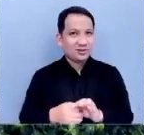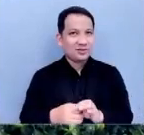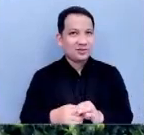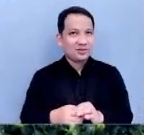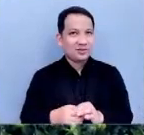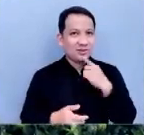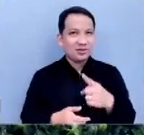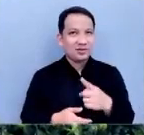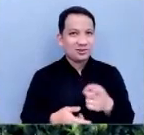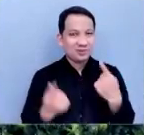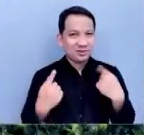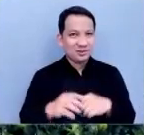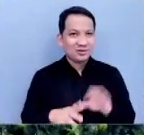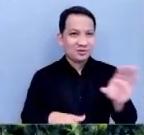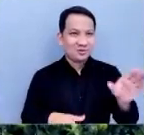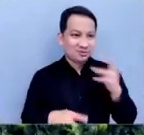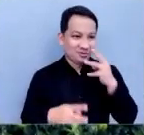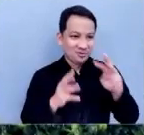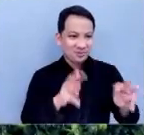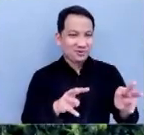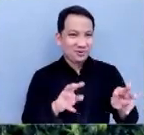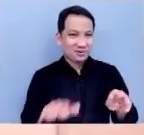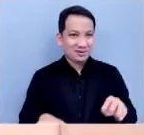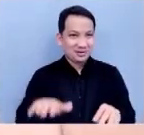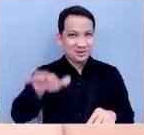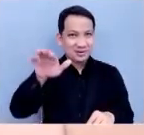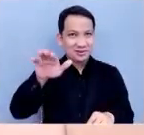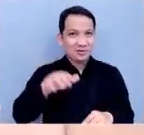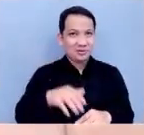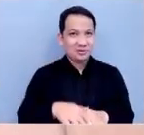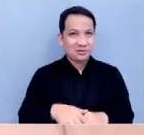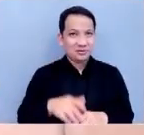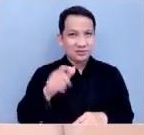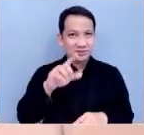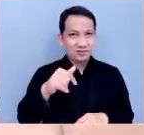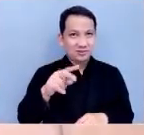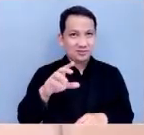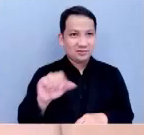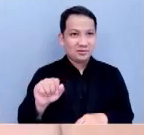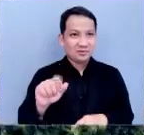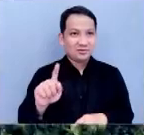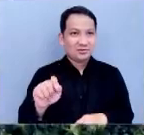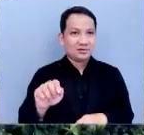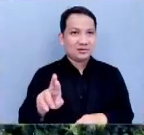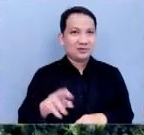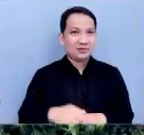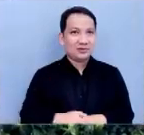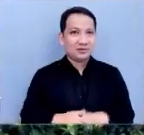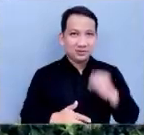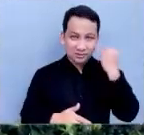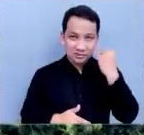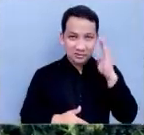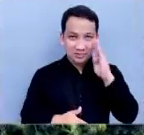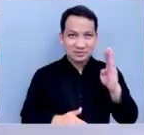Yun yung binala ko noon. Sino bang napapanood mo habang lumalaki ka? Ayan, Angelo Castro Jr. Ayun na. Julius Babaw.